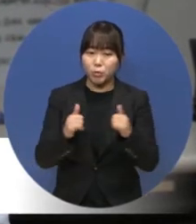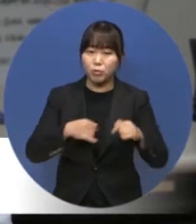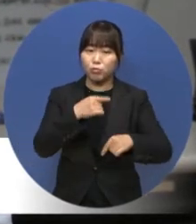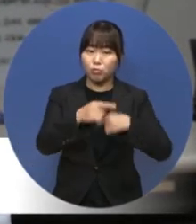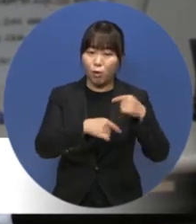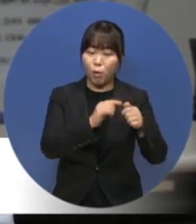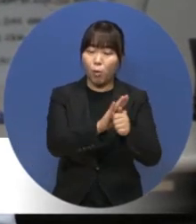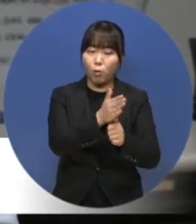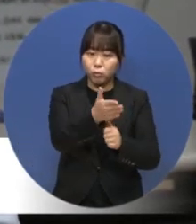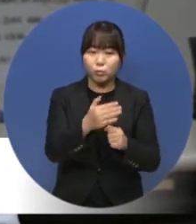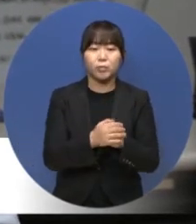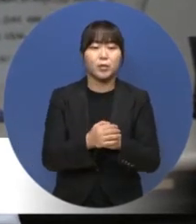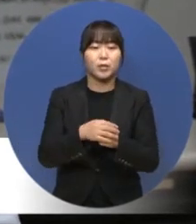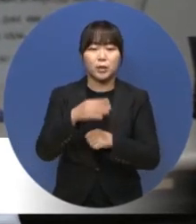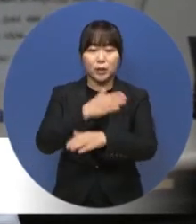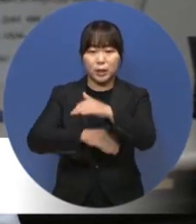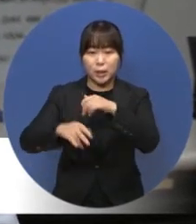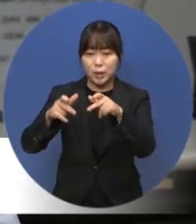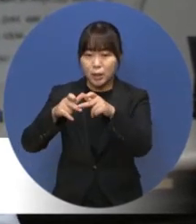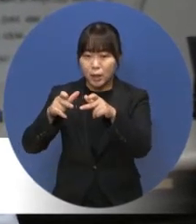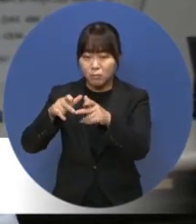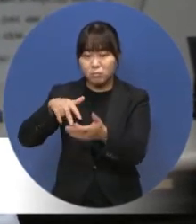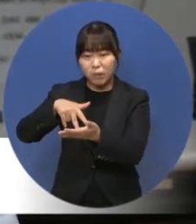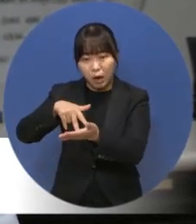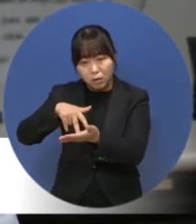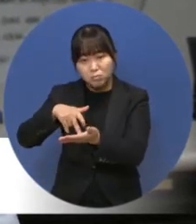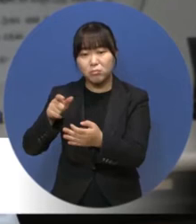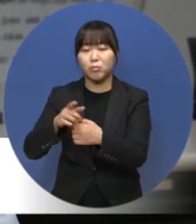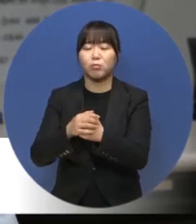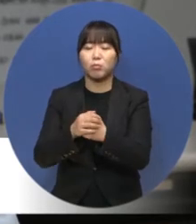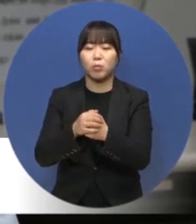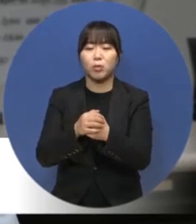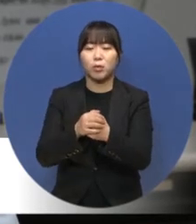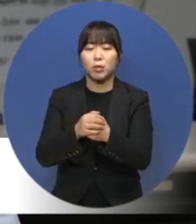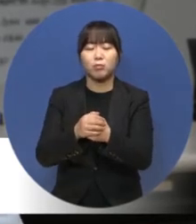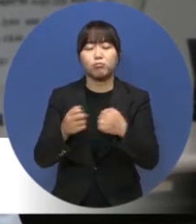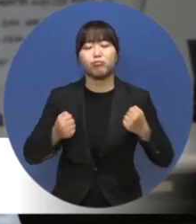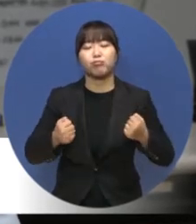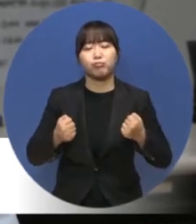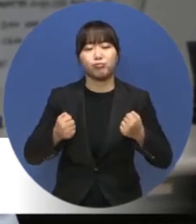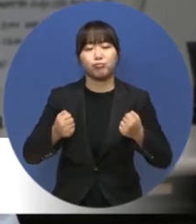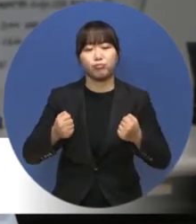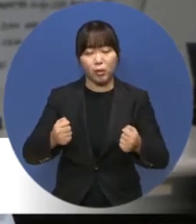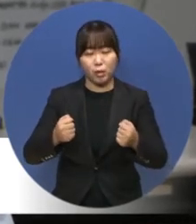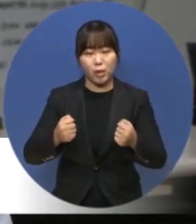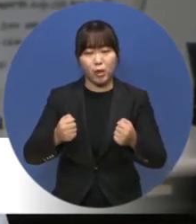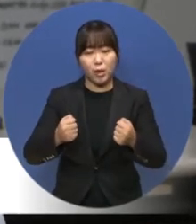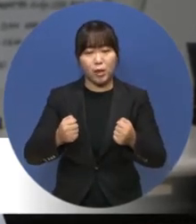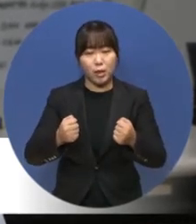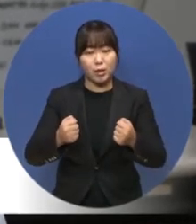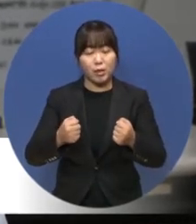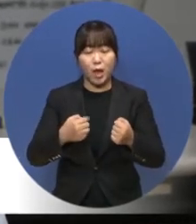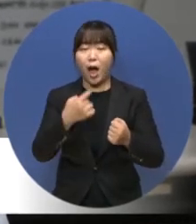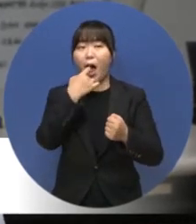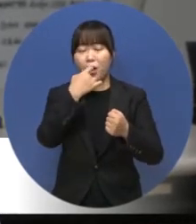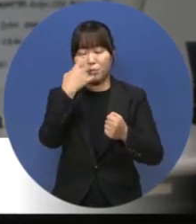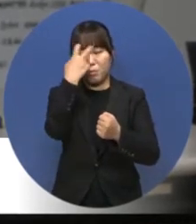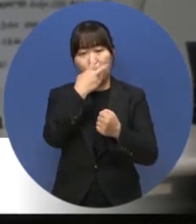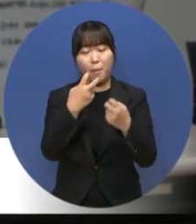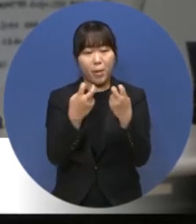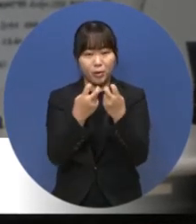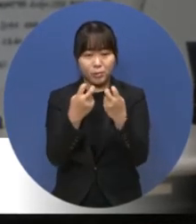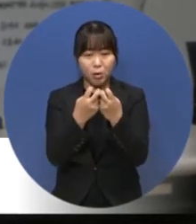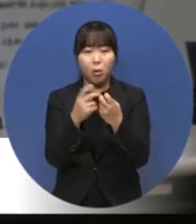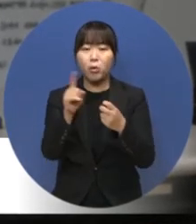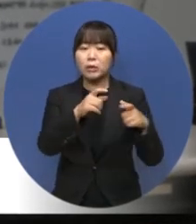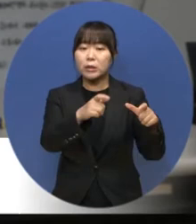수화로 알아듣고 또 지체장애인이라든지 핸디캡이 있는 거를 커버할 수 있는 드라이브 수루 방법이 있다거나